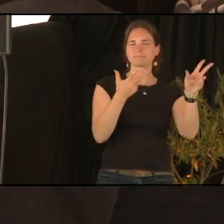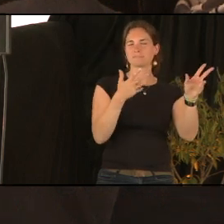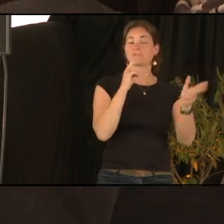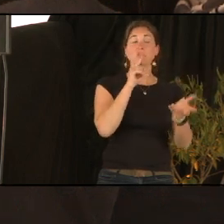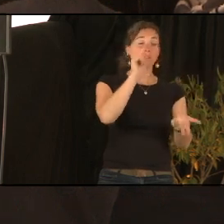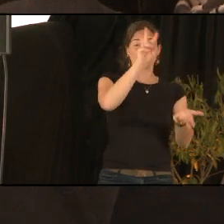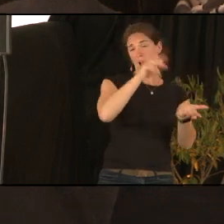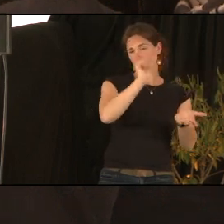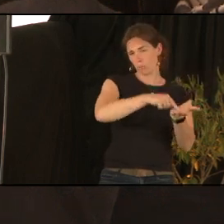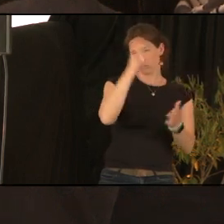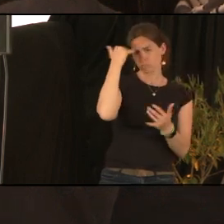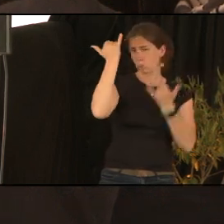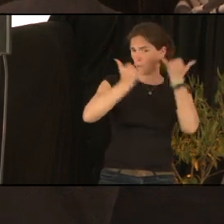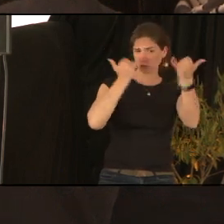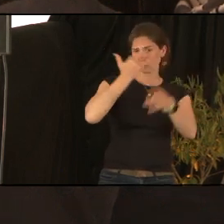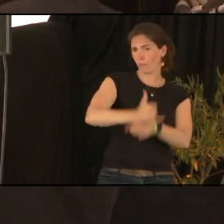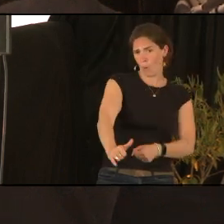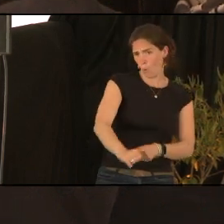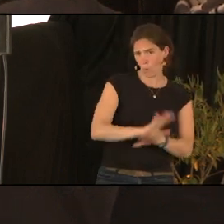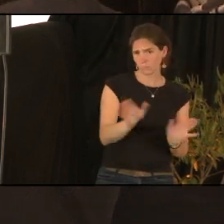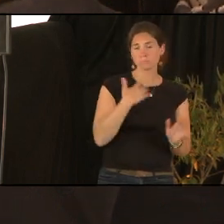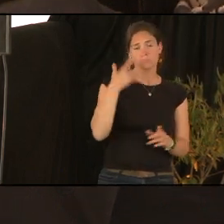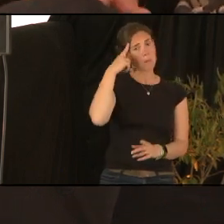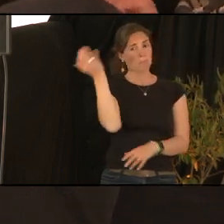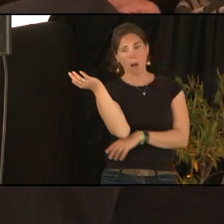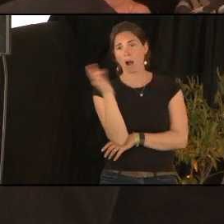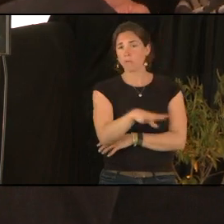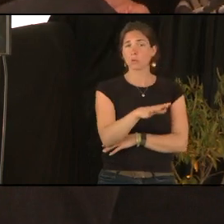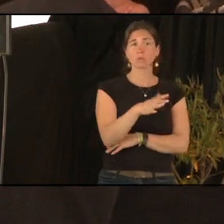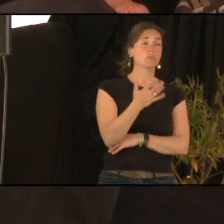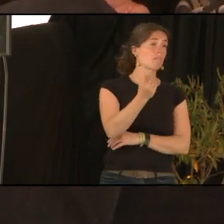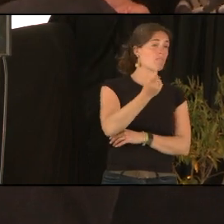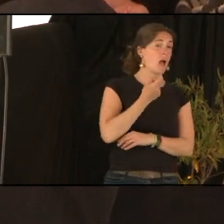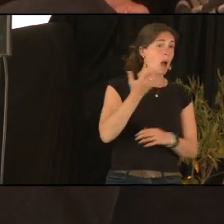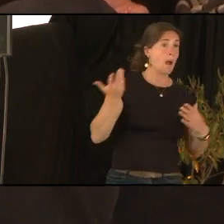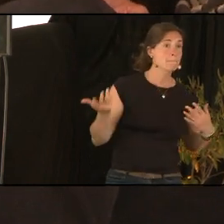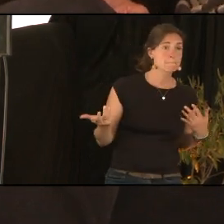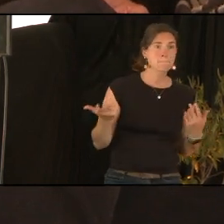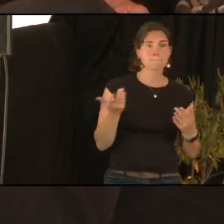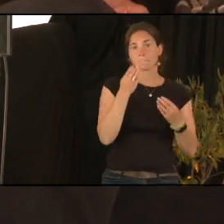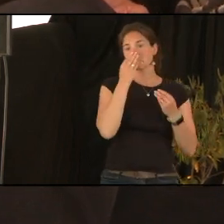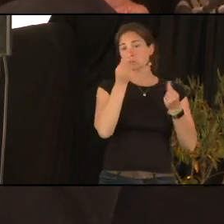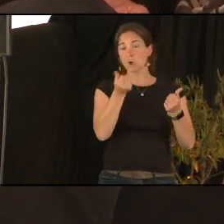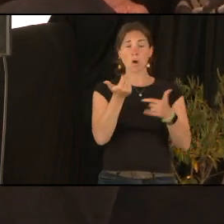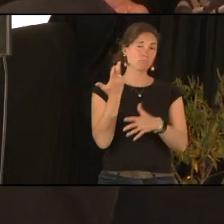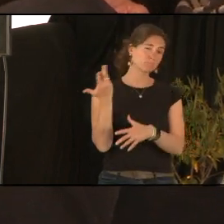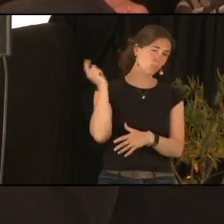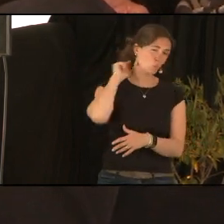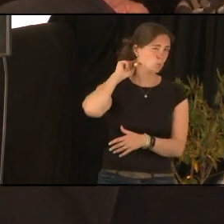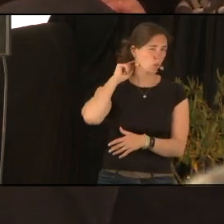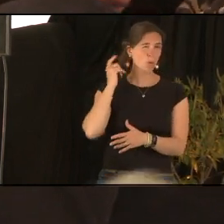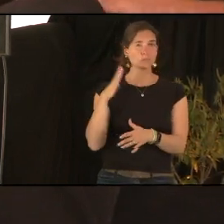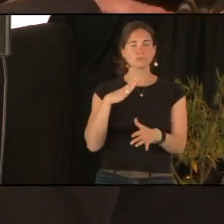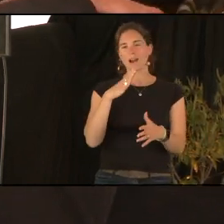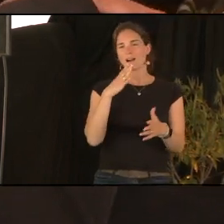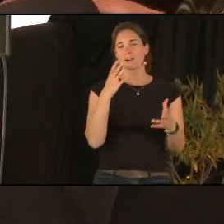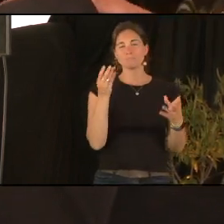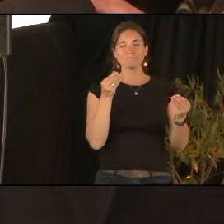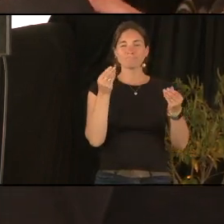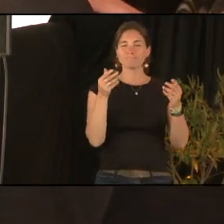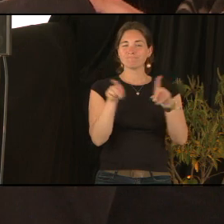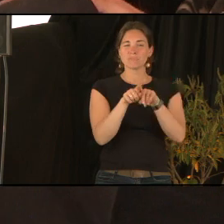lieu imaginaire. Donc ce titre, je l'ai inventé. Je ne sais pas d'où il est venu. Je pense qu'il y a un inconscient très très fort. Enfin, il y a eu plusieurs strates